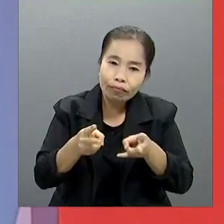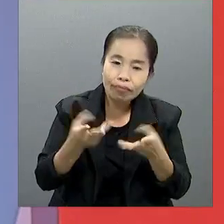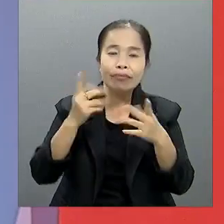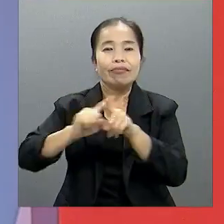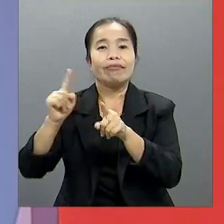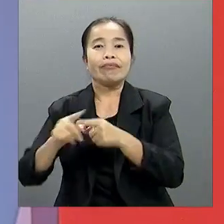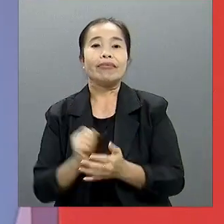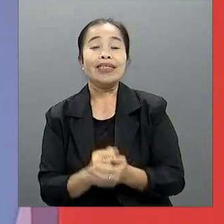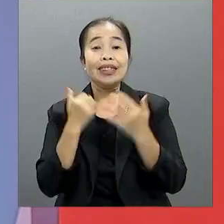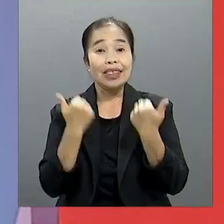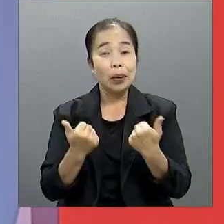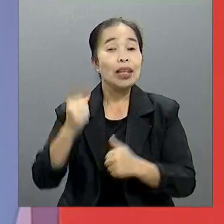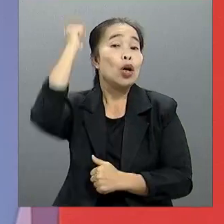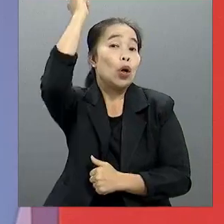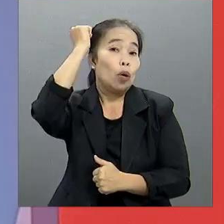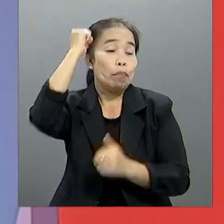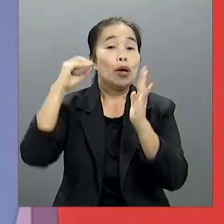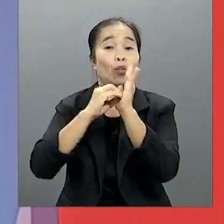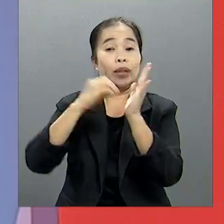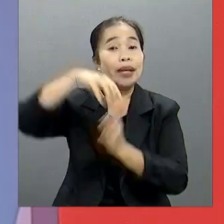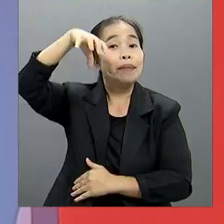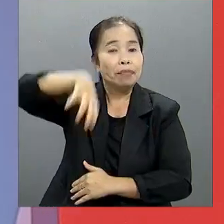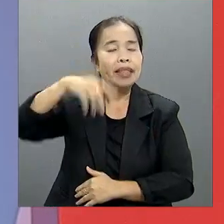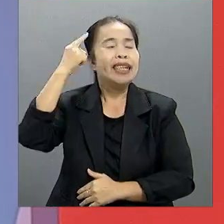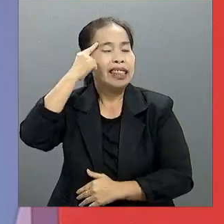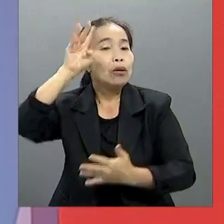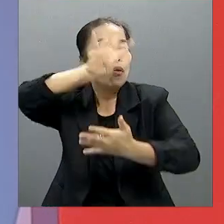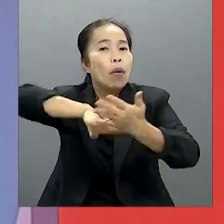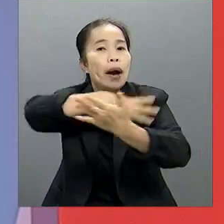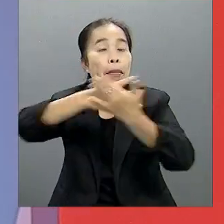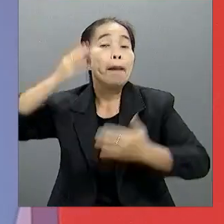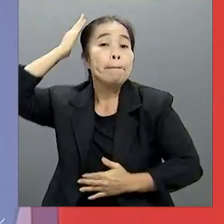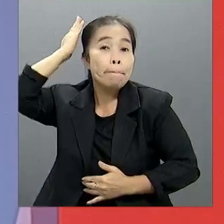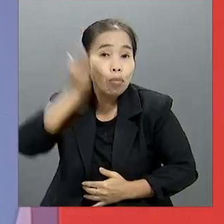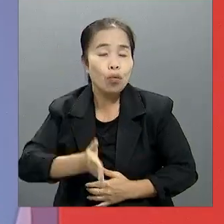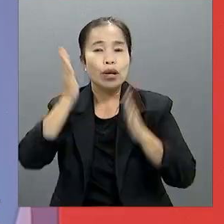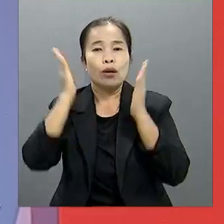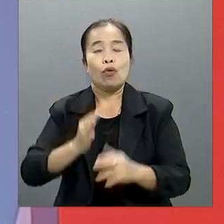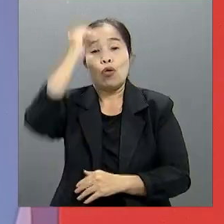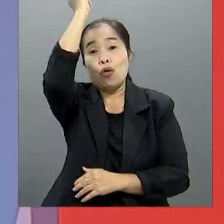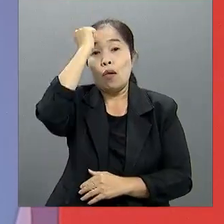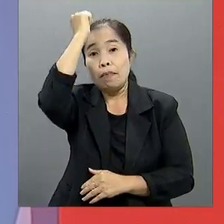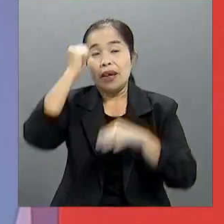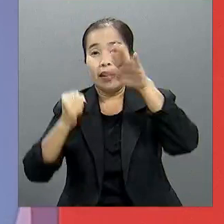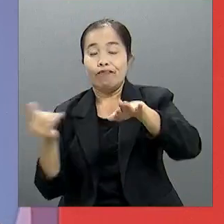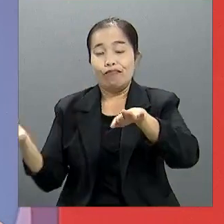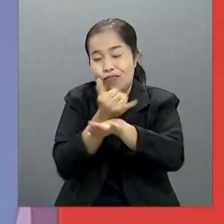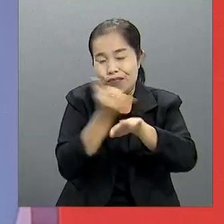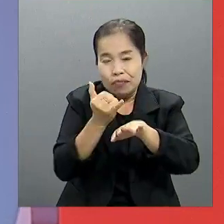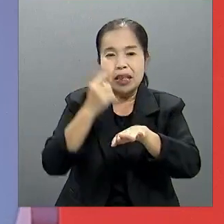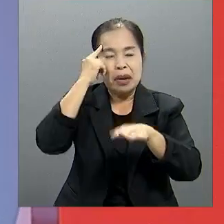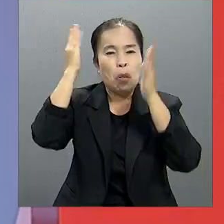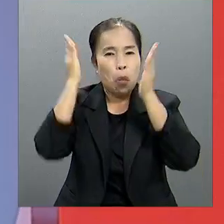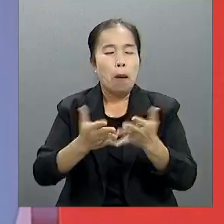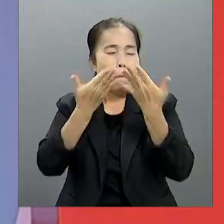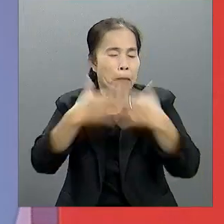าขอสอมกอ artificดการว่ในวันครับจะมีคนมาใช้รถมริการของของสอมกอมากกวา 900 คนเพ